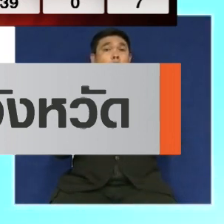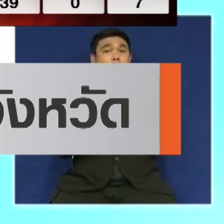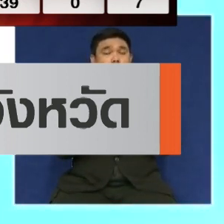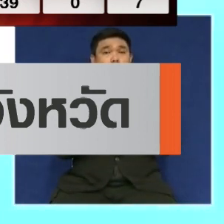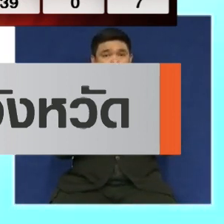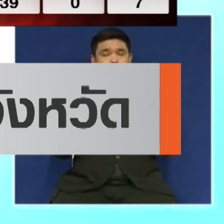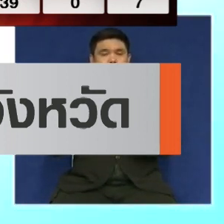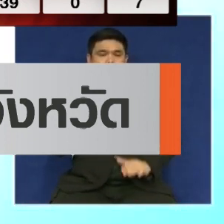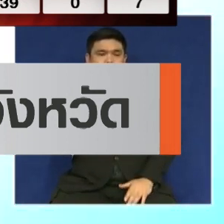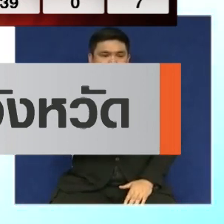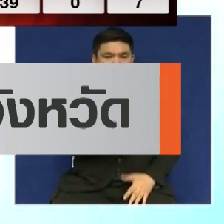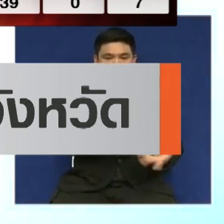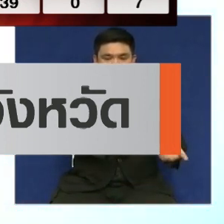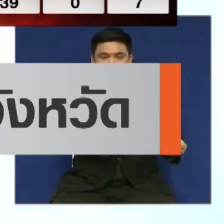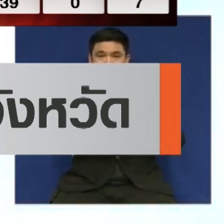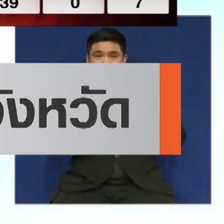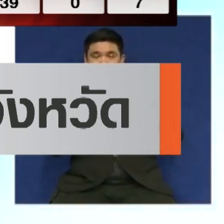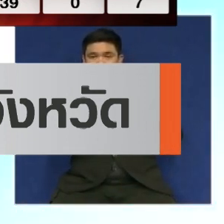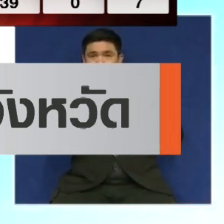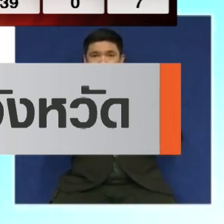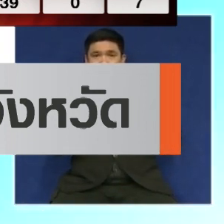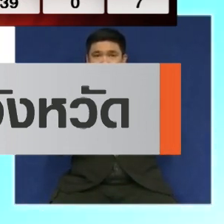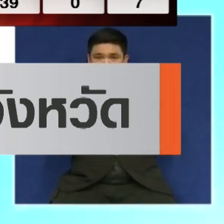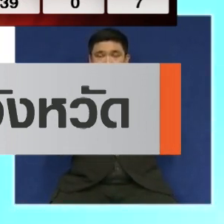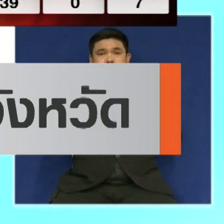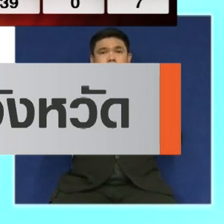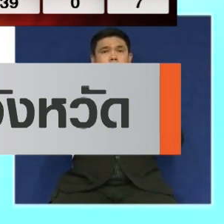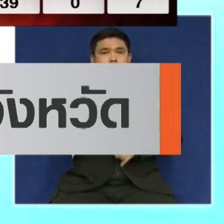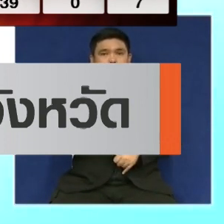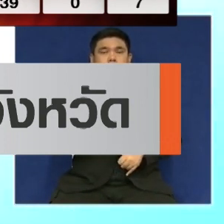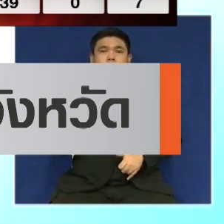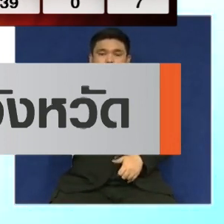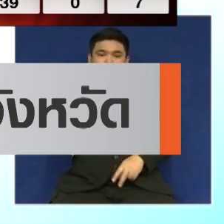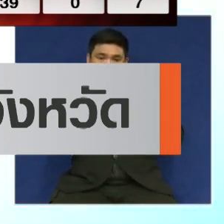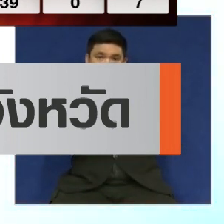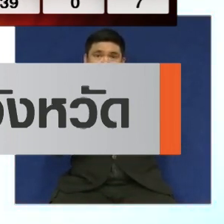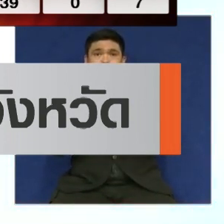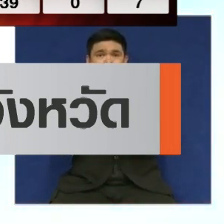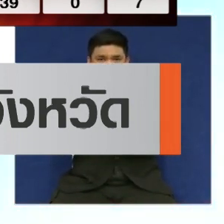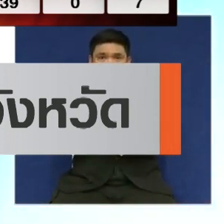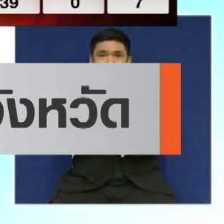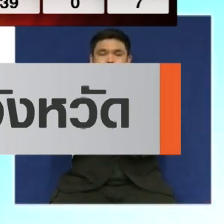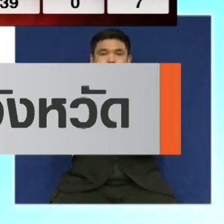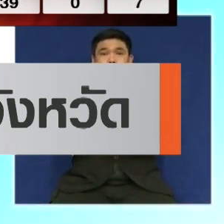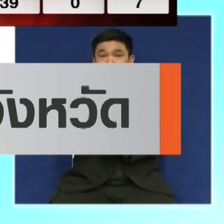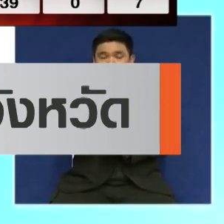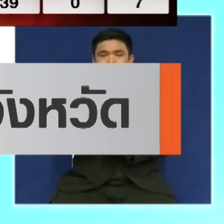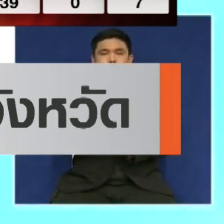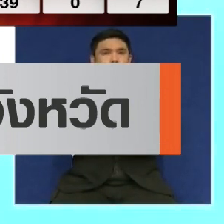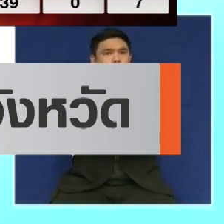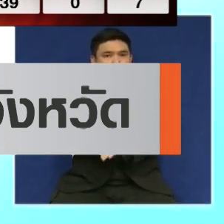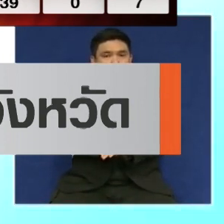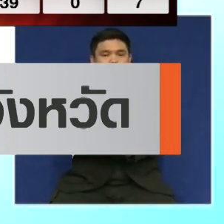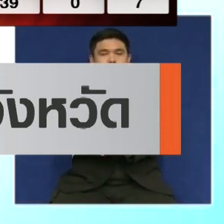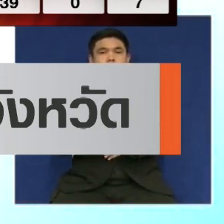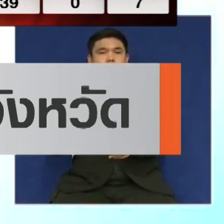ดเชื้อนะครับซึ่งการสอบสวนและควบคุมโรคที่รวดเร็วก็จะทำให้เราสามารถที่จะนำคนที่เป็นผู้สัม